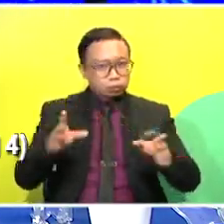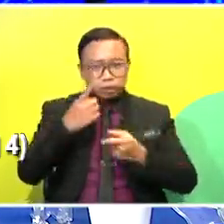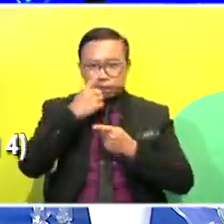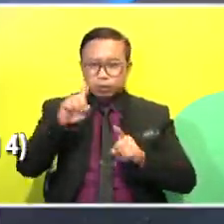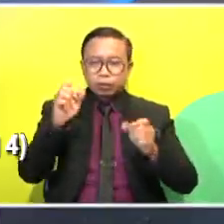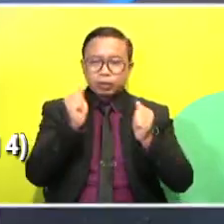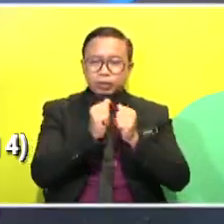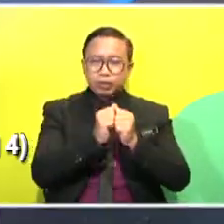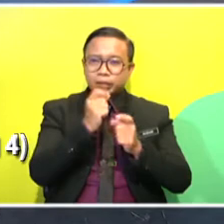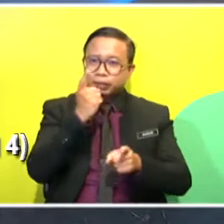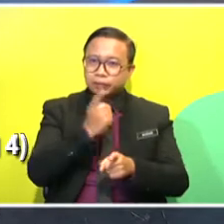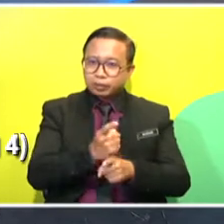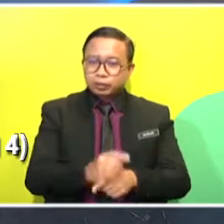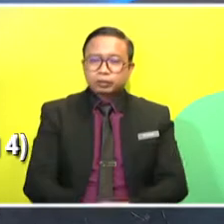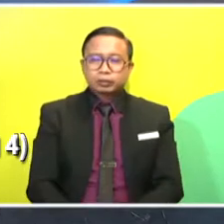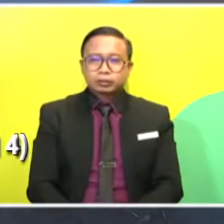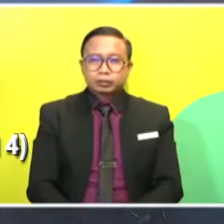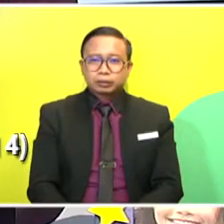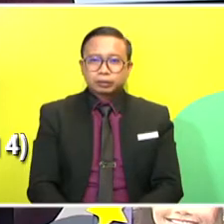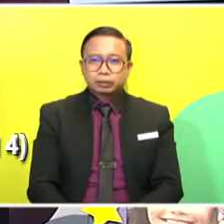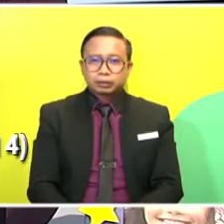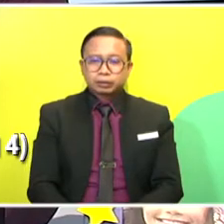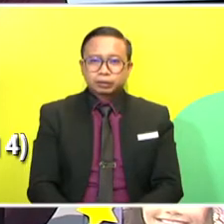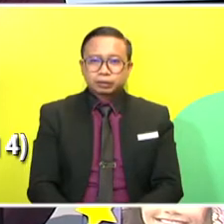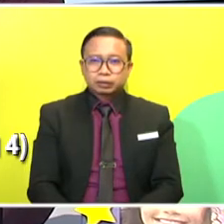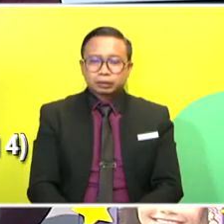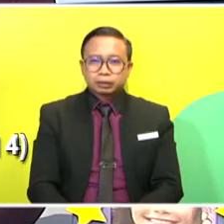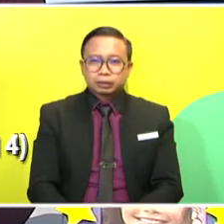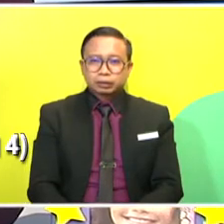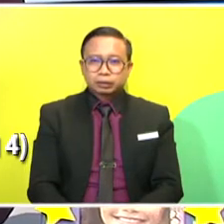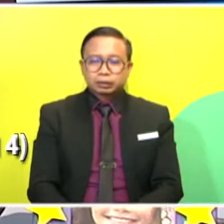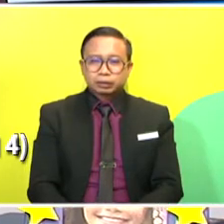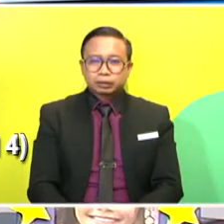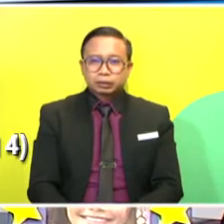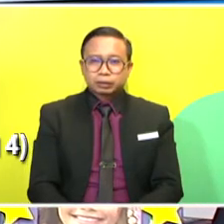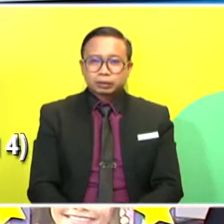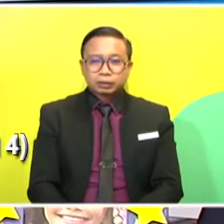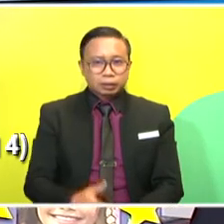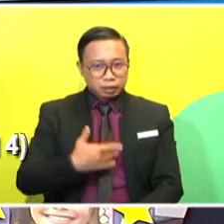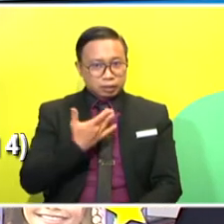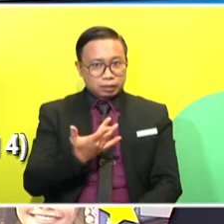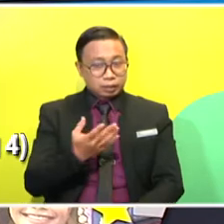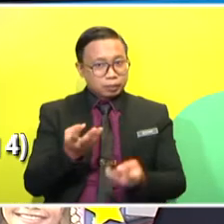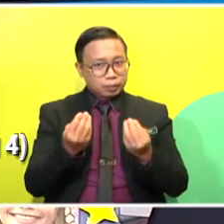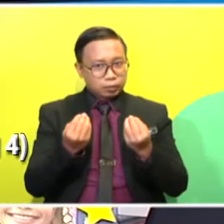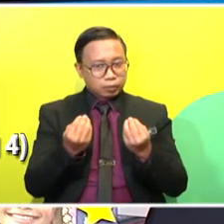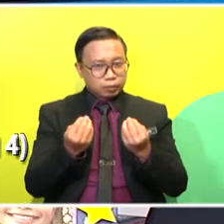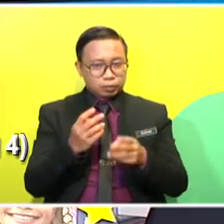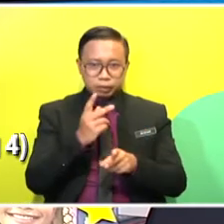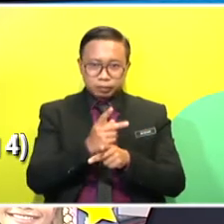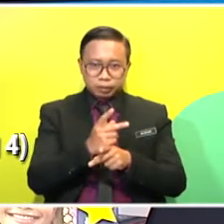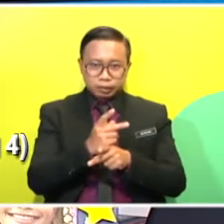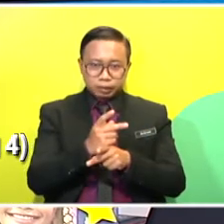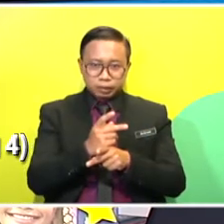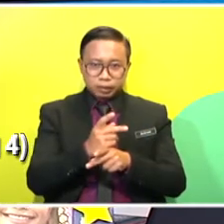betul. Wow, nampaknya kita rasa macam cikgu rasa nak simpan tapi selayaknya ini adalah